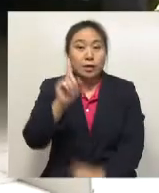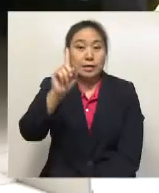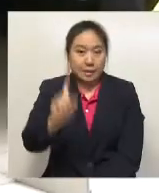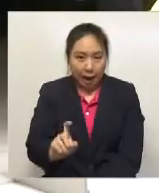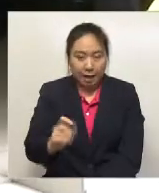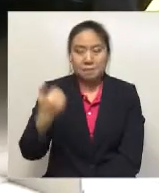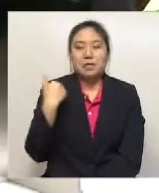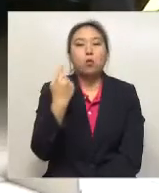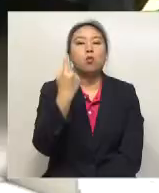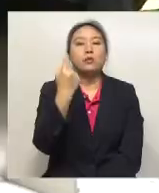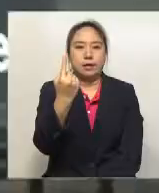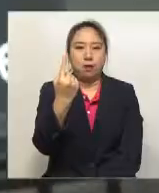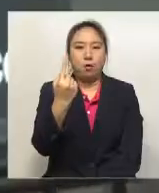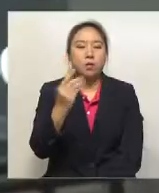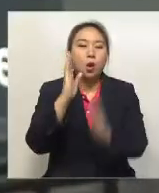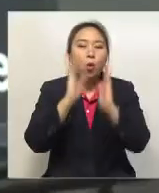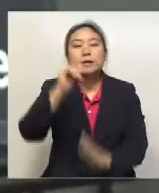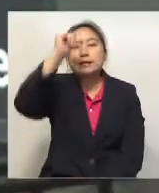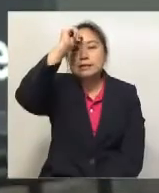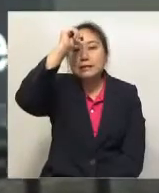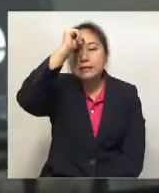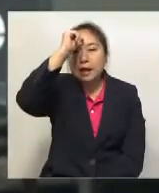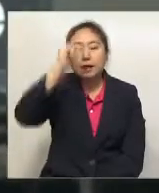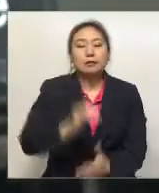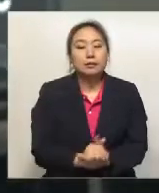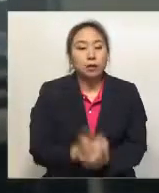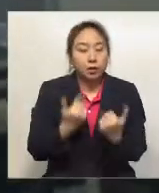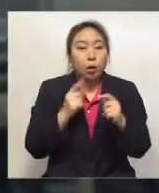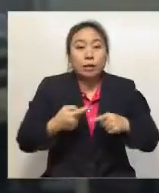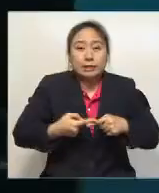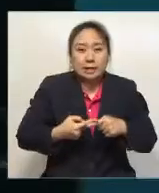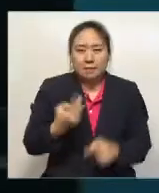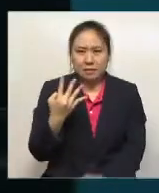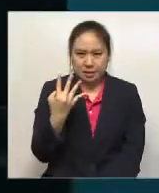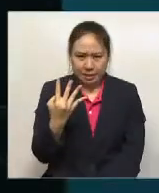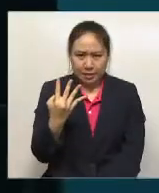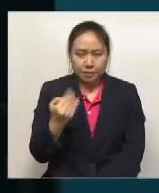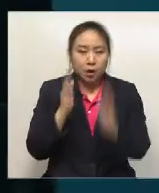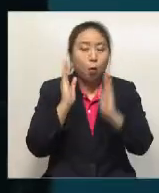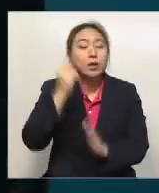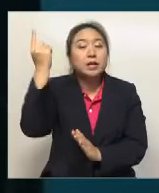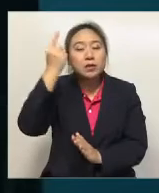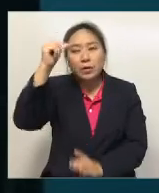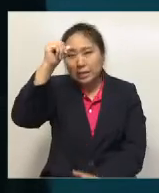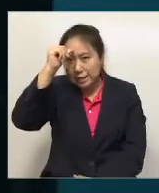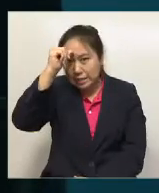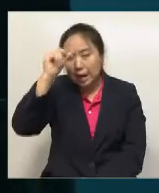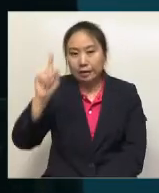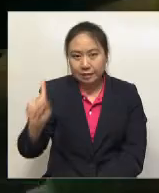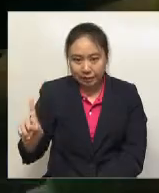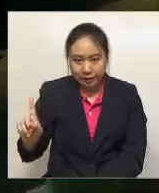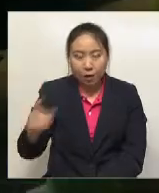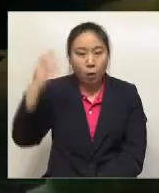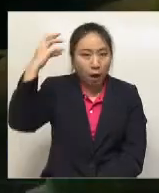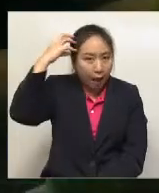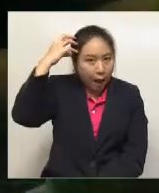มีเพียงแค่รายเดียวนะคะเป็นนักท่องเที่ยวชาวอินเดียส่วนผู้บาดเจ็บมี4คนเป็นนักท่องเที่ยวชาวอินเดีย1คนแล้ว